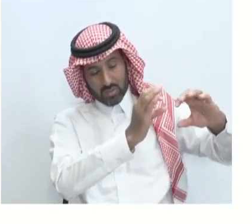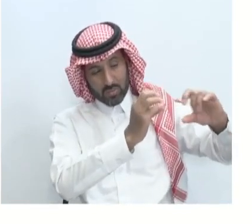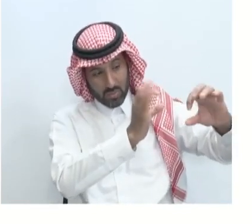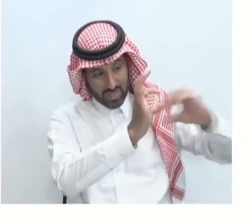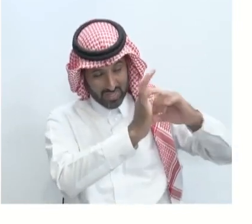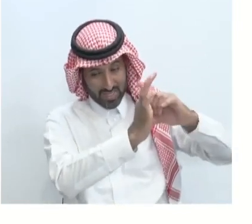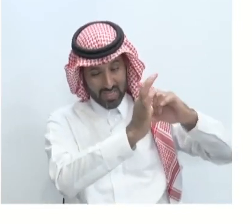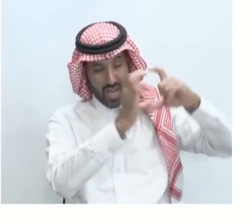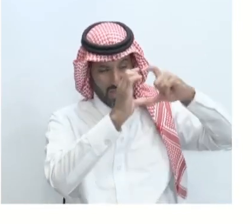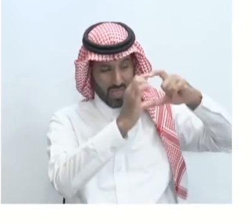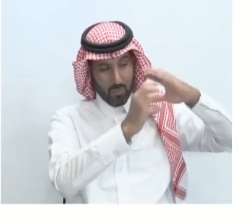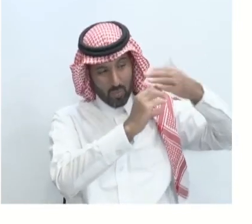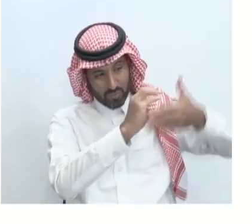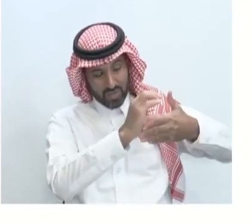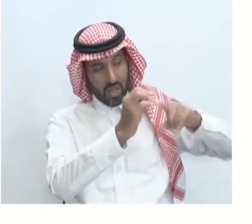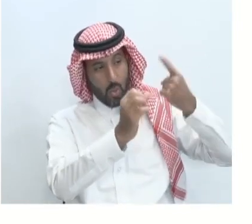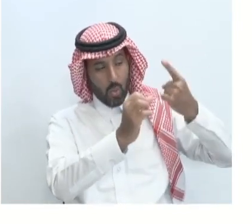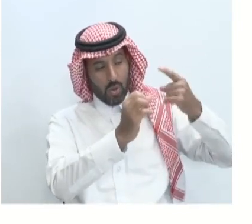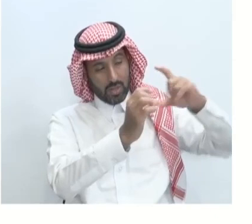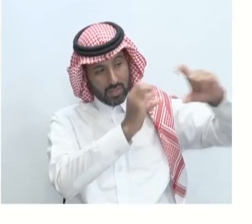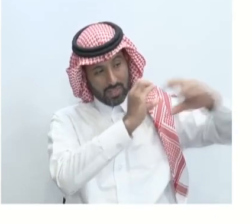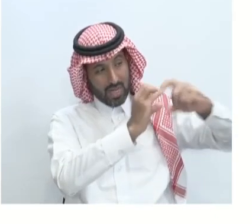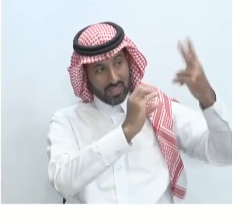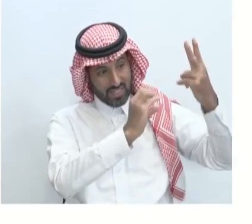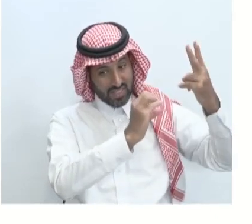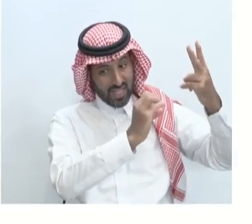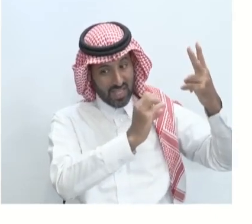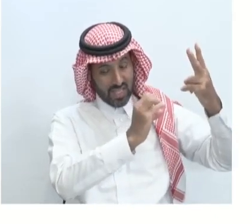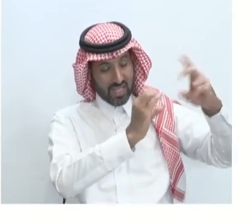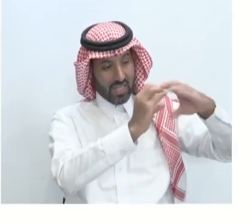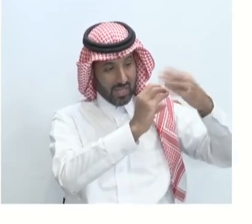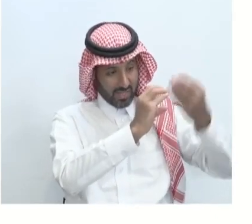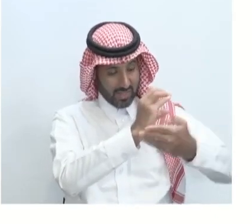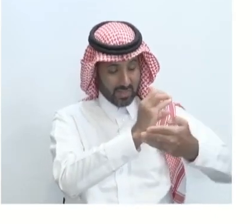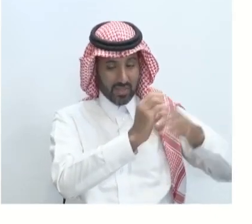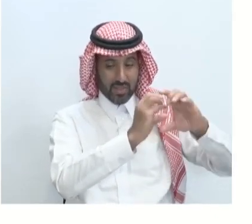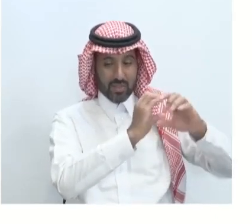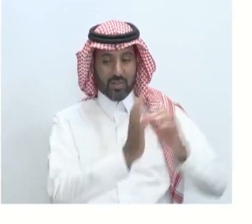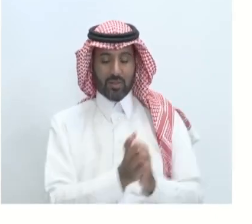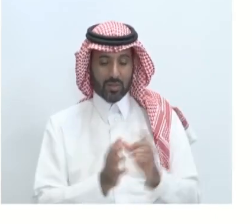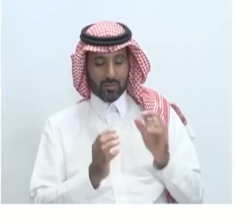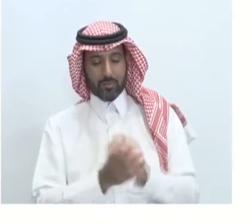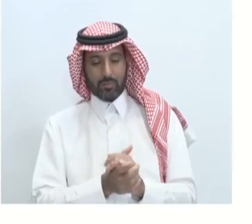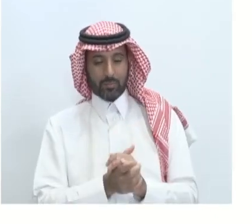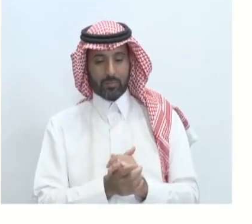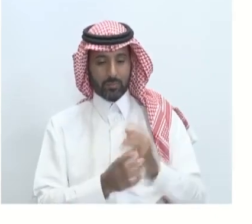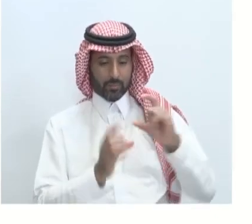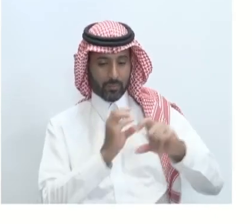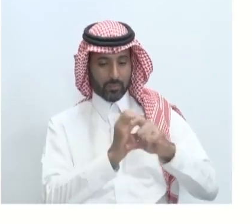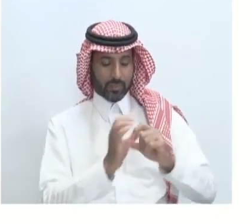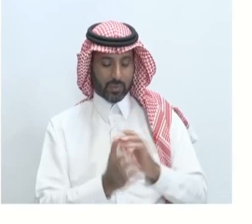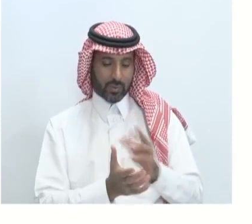صقه للعدسه المفرده اي باستخدام عدسه مصنعه من جزئين مختلفين من